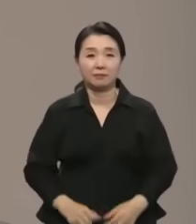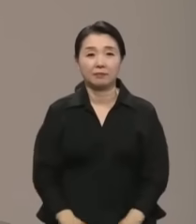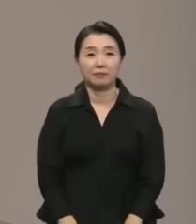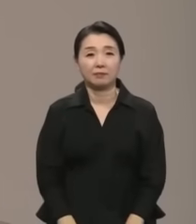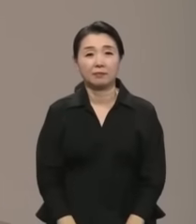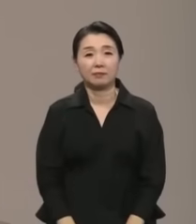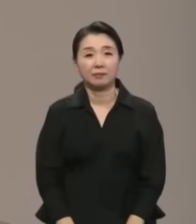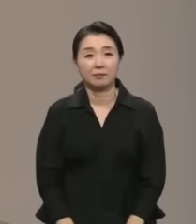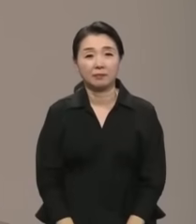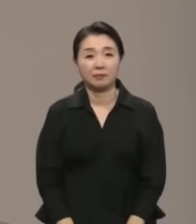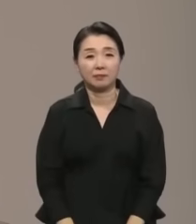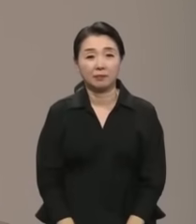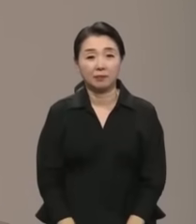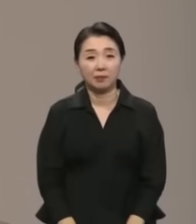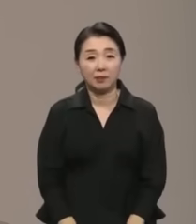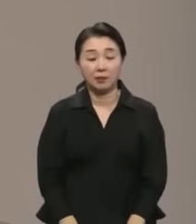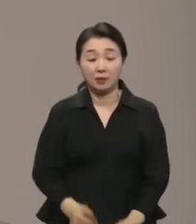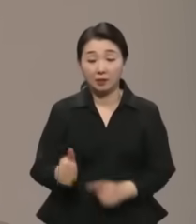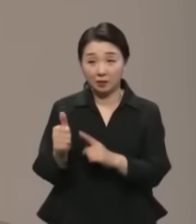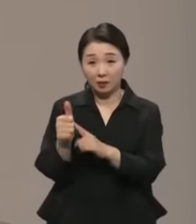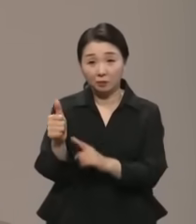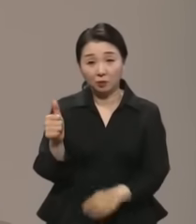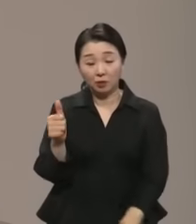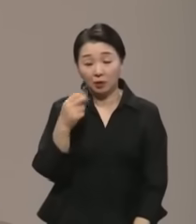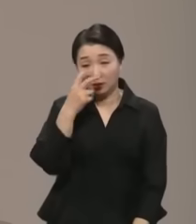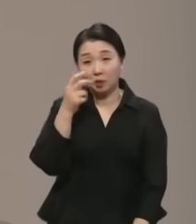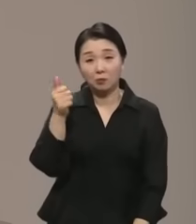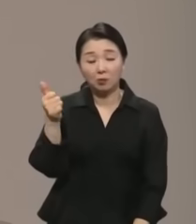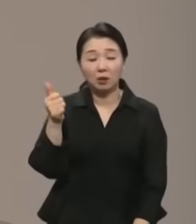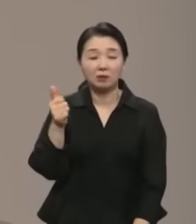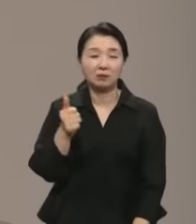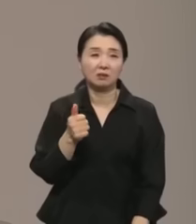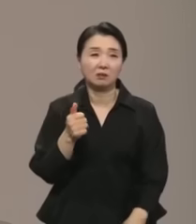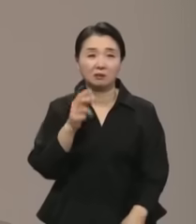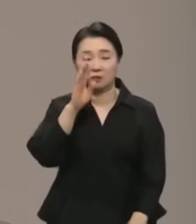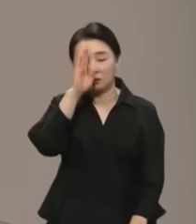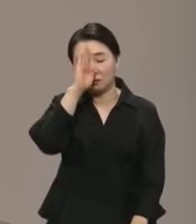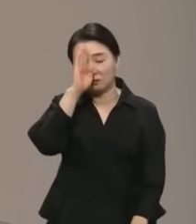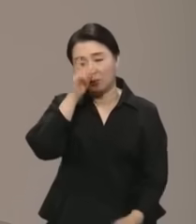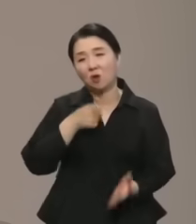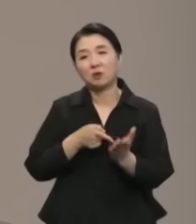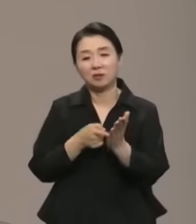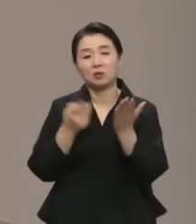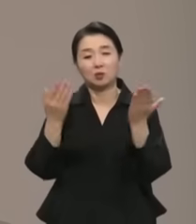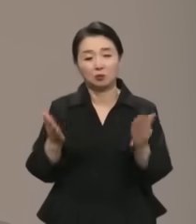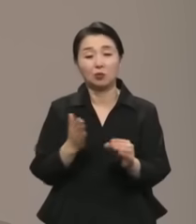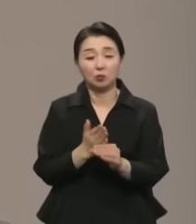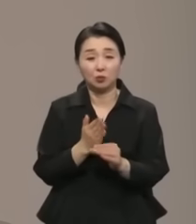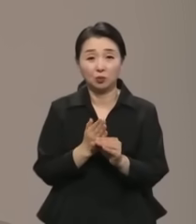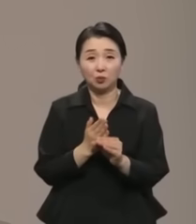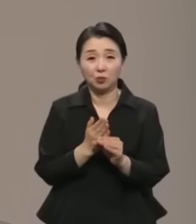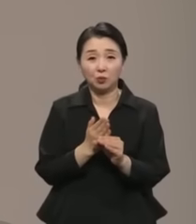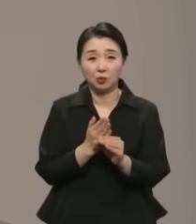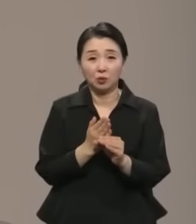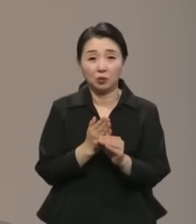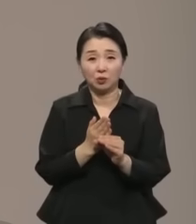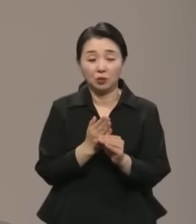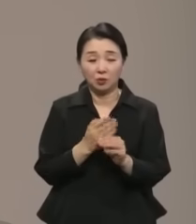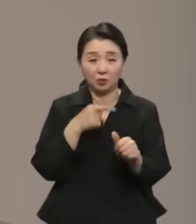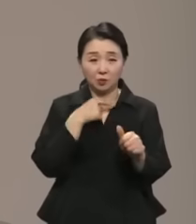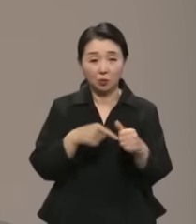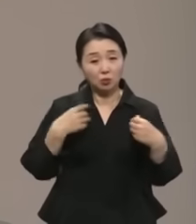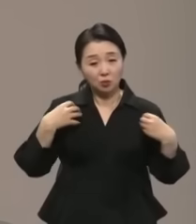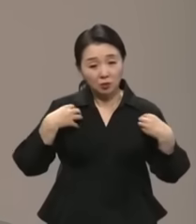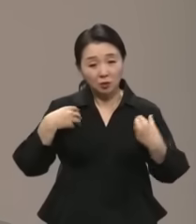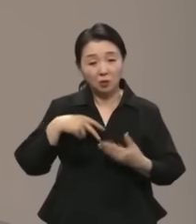있는데 실제로이 수능 감독관의 경우에는 현재 병가 상태라고 알려져 있고요 시교육청에서는 는 교사에게